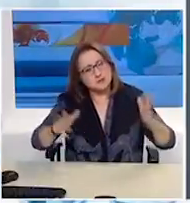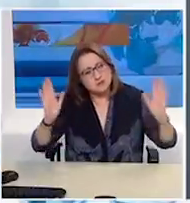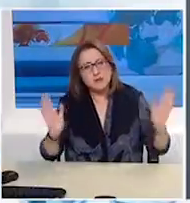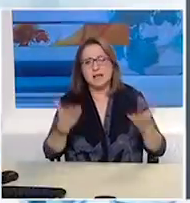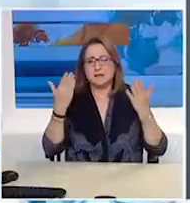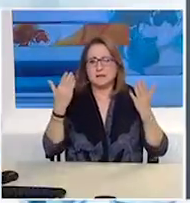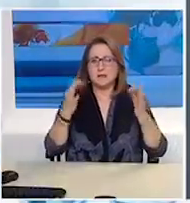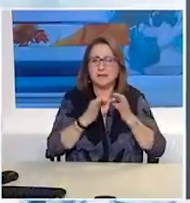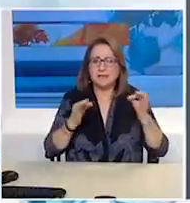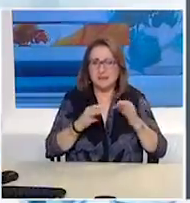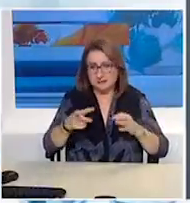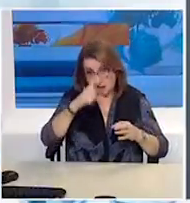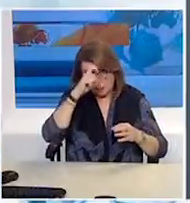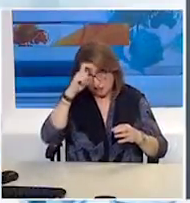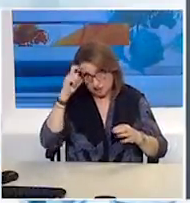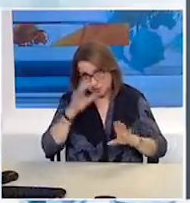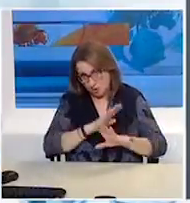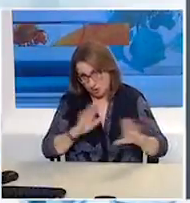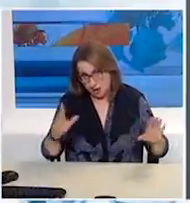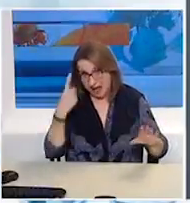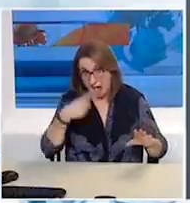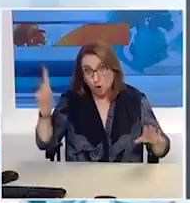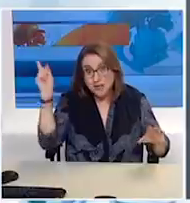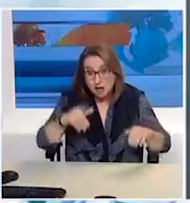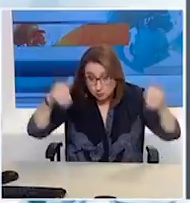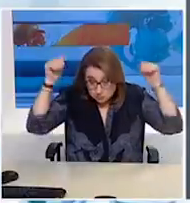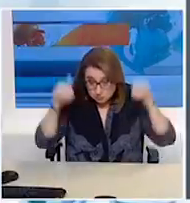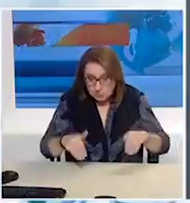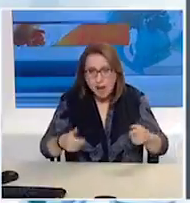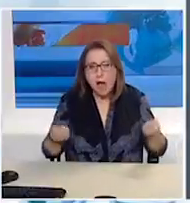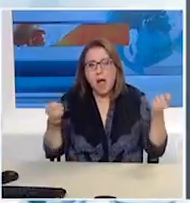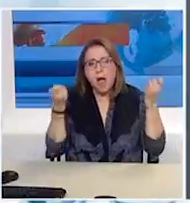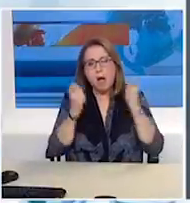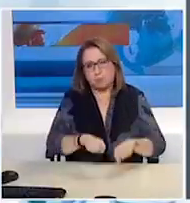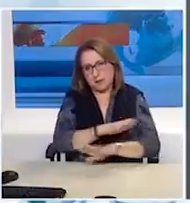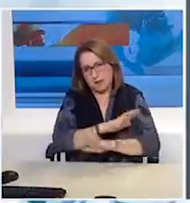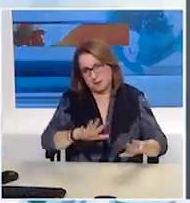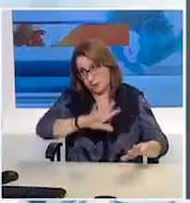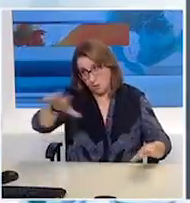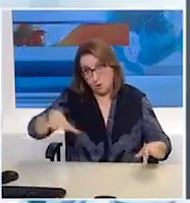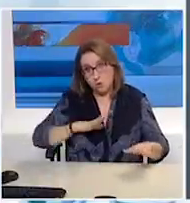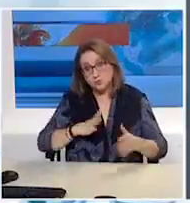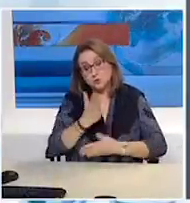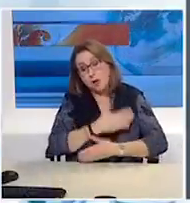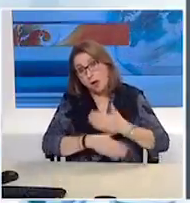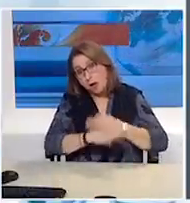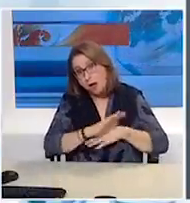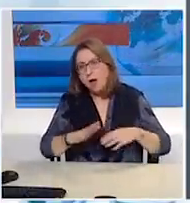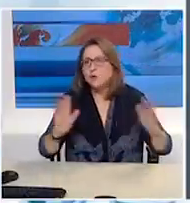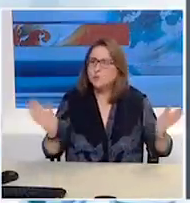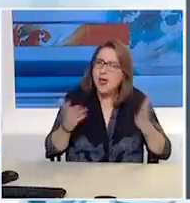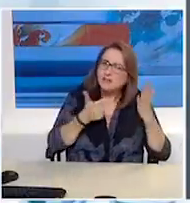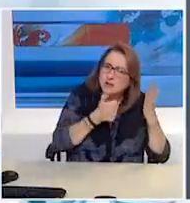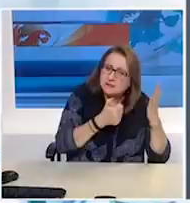συμμόρφωσης. Το ξέρω ότι είναι δύσκολο να φτάσουμε στο 100%. Θα μπορέσουμε να διατηρήσουμε μια καλή εικόνα, ώστε ο ιός να υπάρχει σε χαμηλά